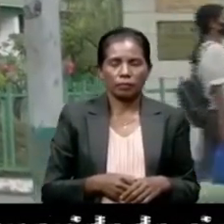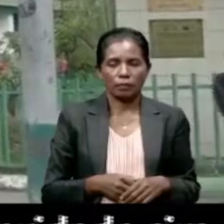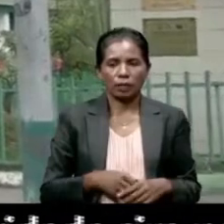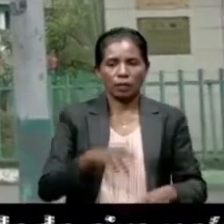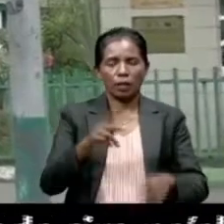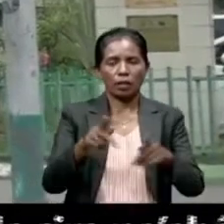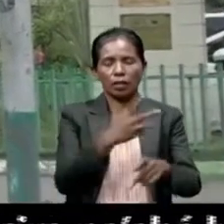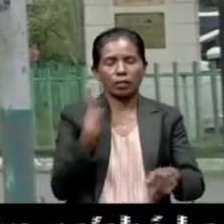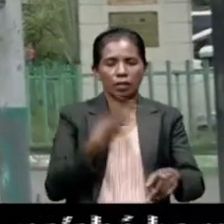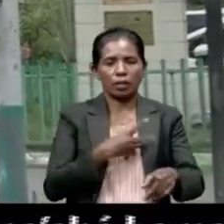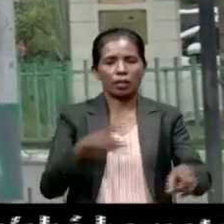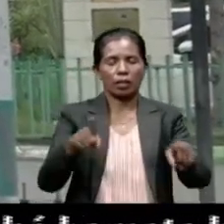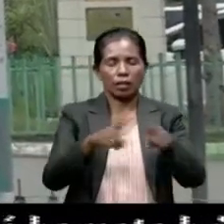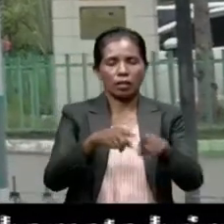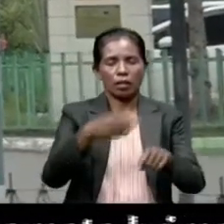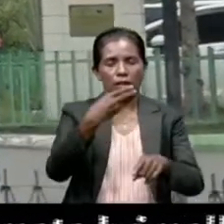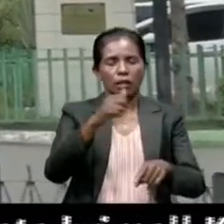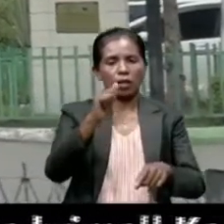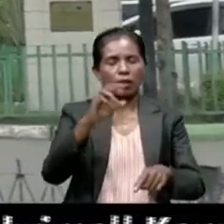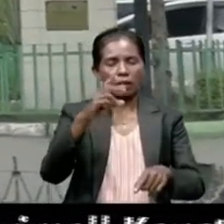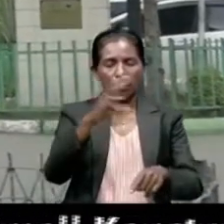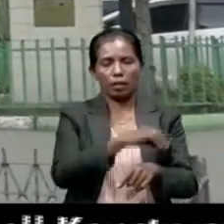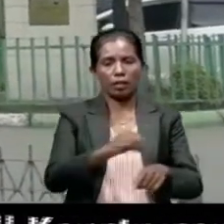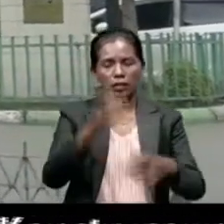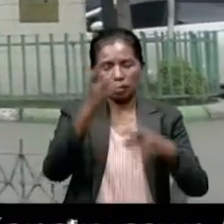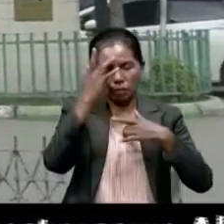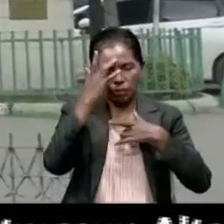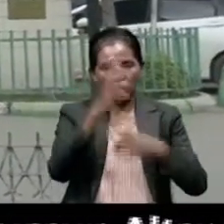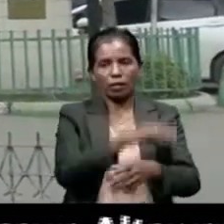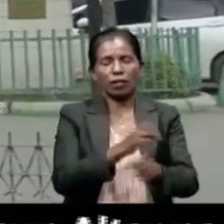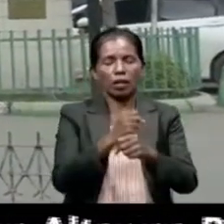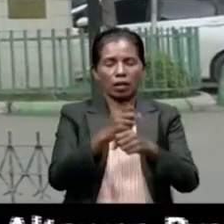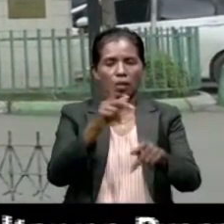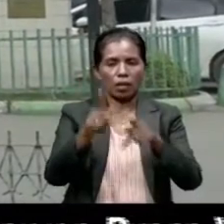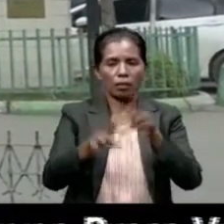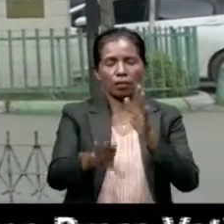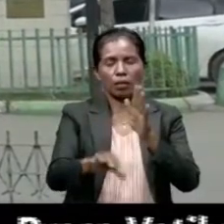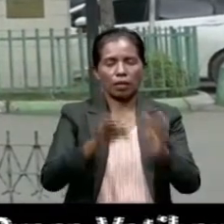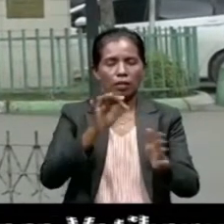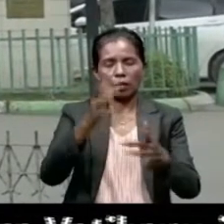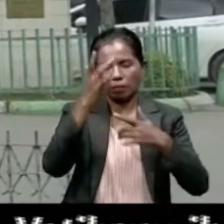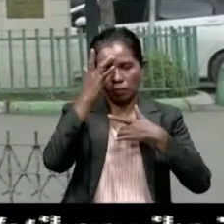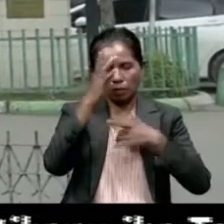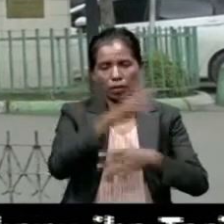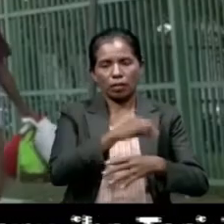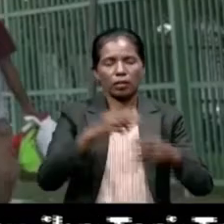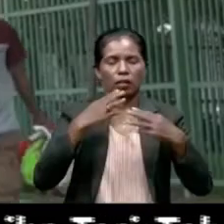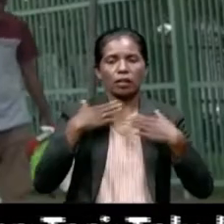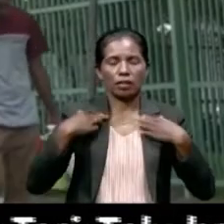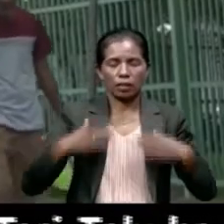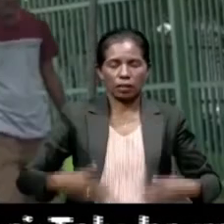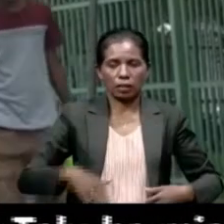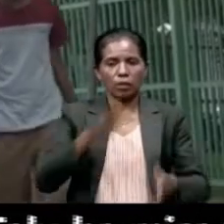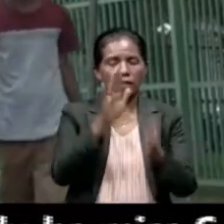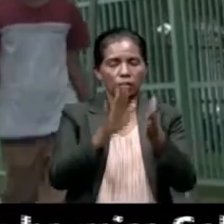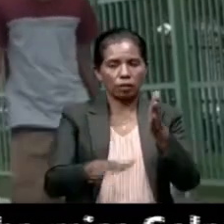Imunodeficiência humana virus HIV, hanesan virus patogênico, nebe halo ema nebe hetan infeção nia sistema imunidade tun, o di